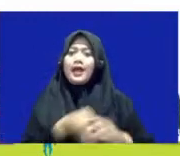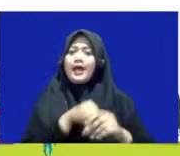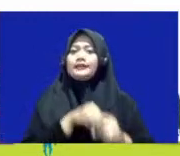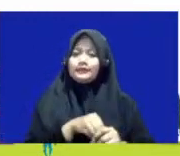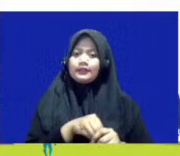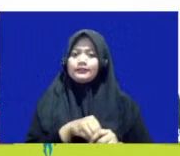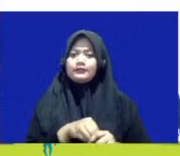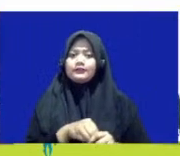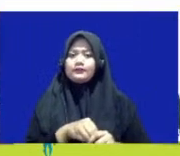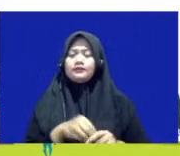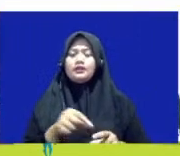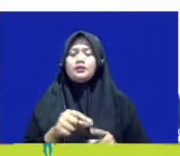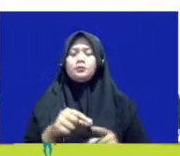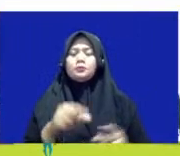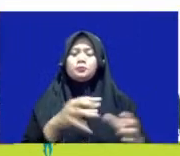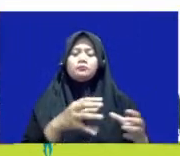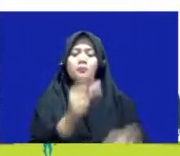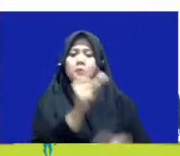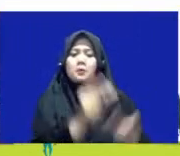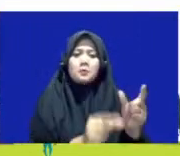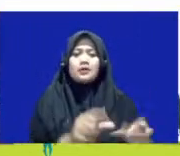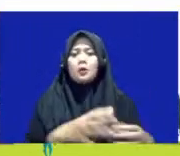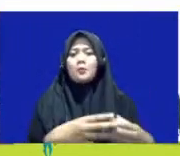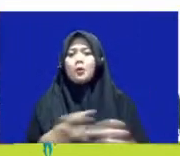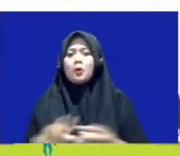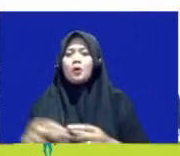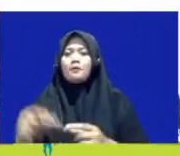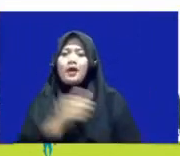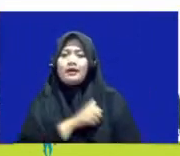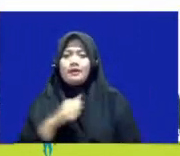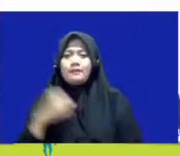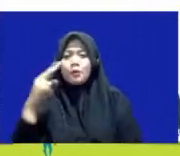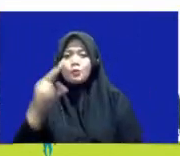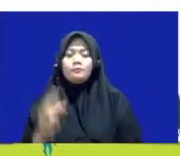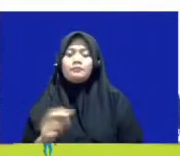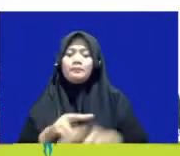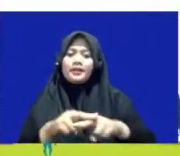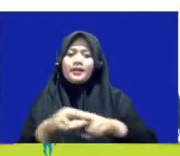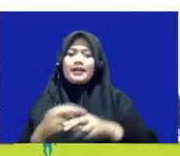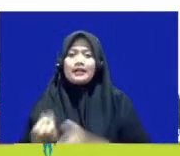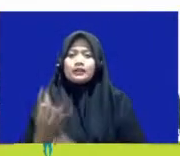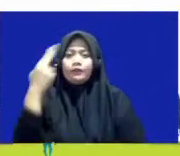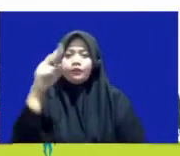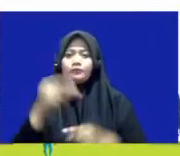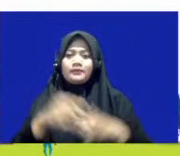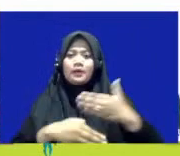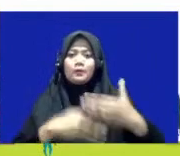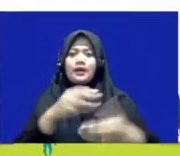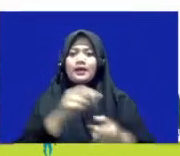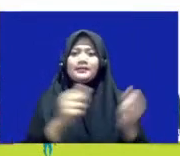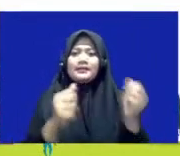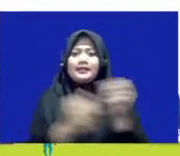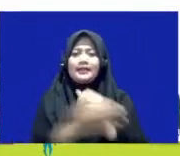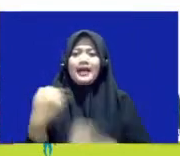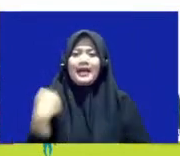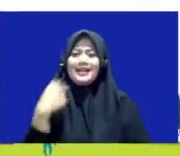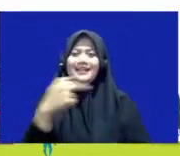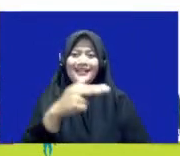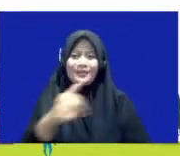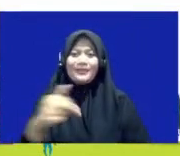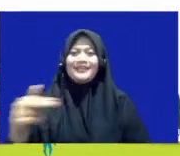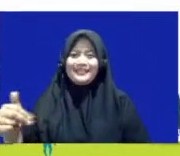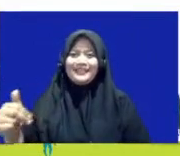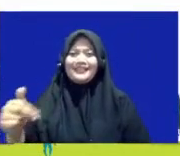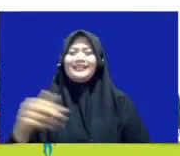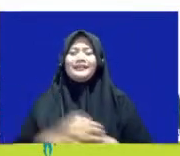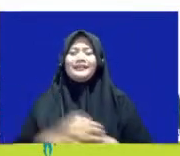kelompok-kelompok masyarakat lainnya untuk sama-sama berperan aktif dalam penanggulangan bencana di Indonesia.